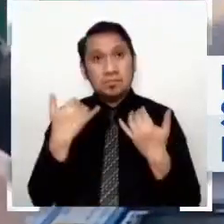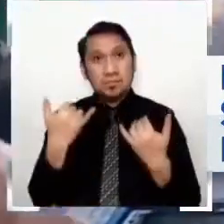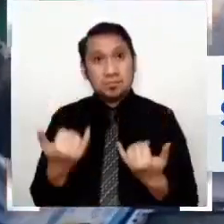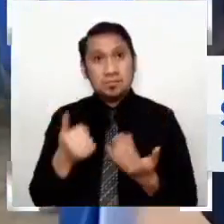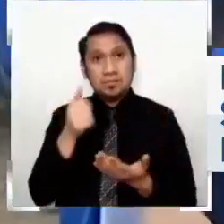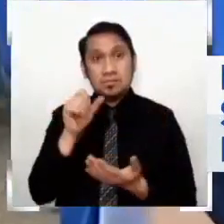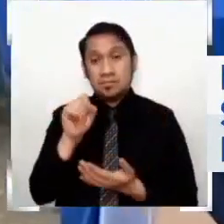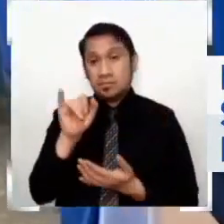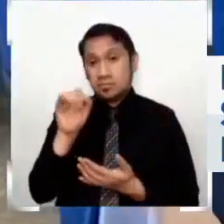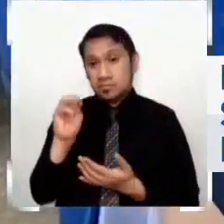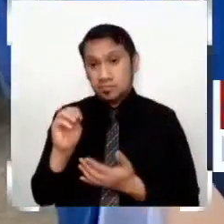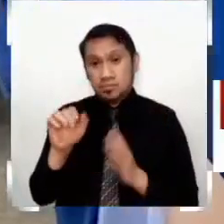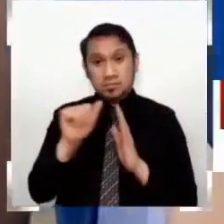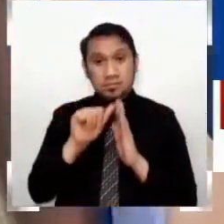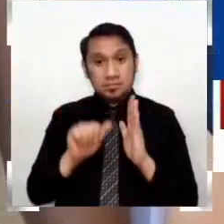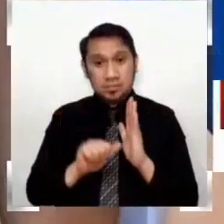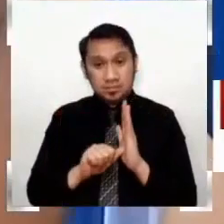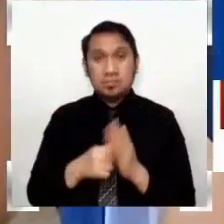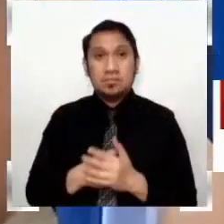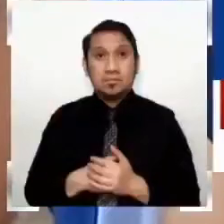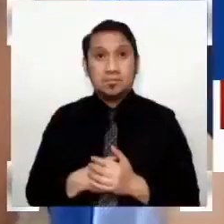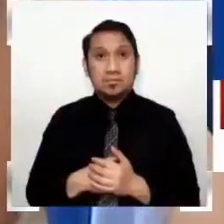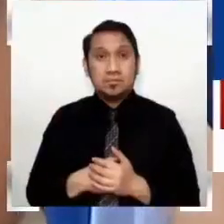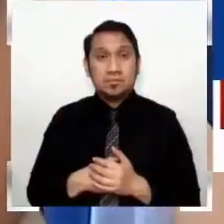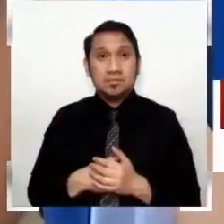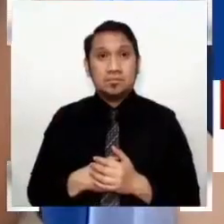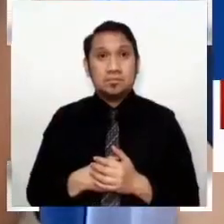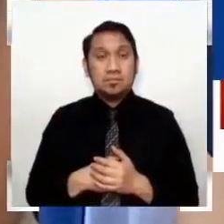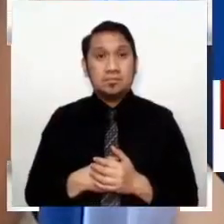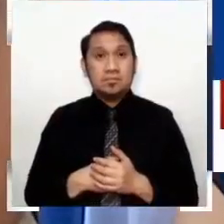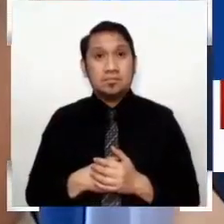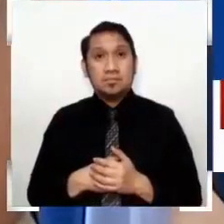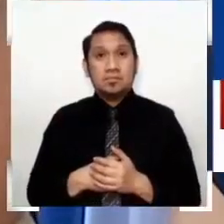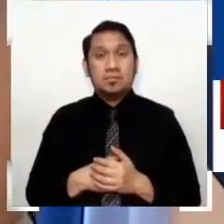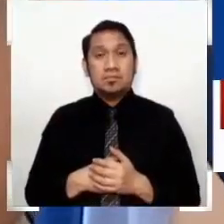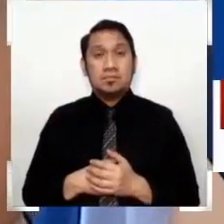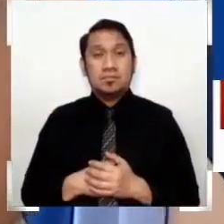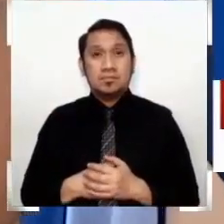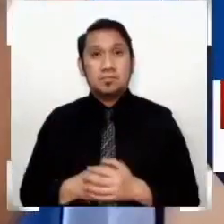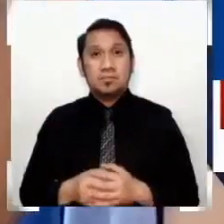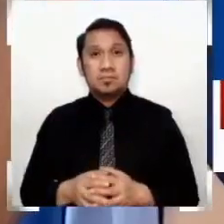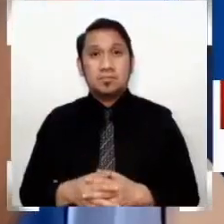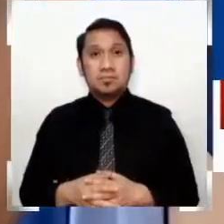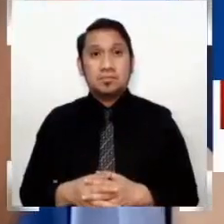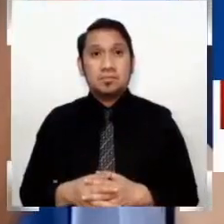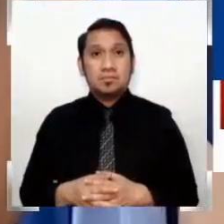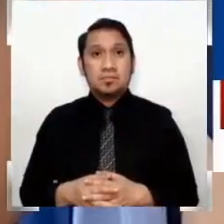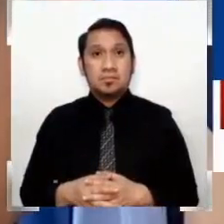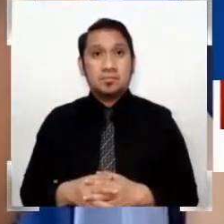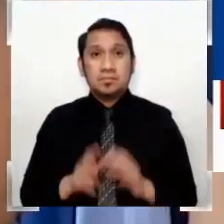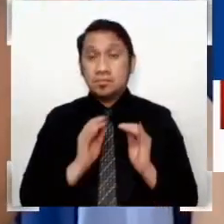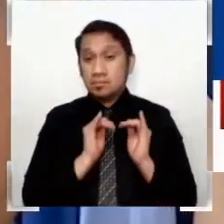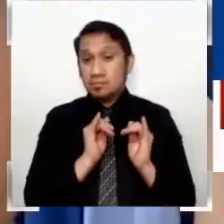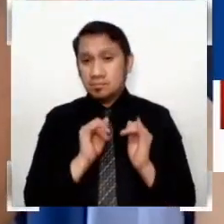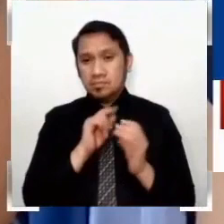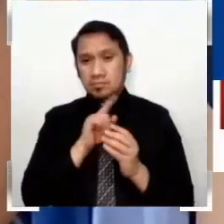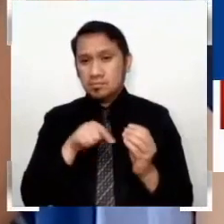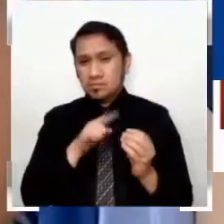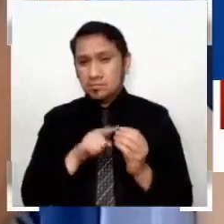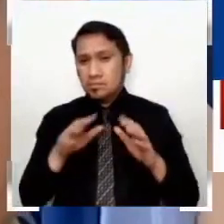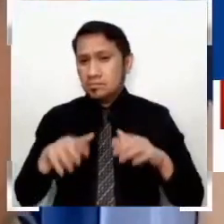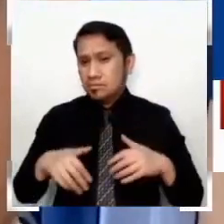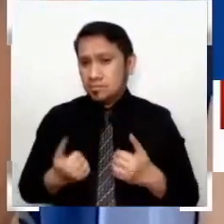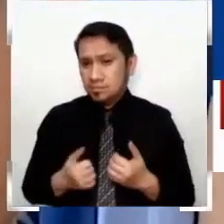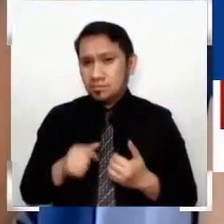Registration Act. Activity pa natin is part of the operational planning and registration in remote areas para po